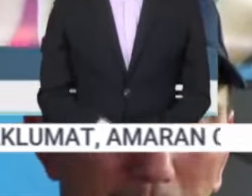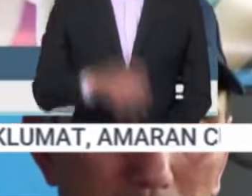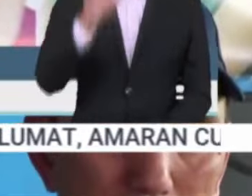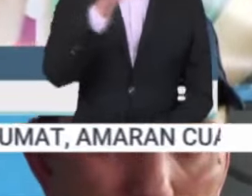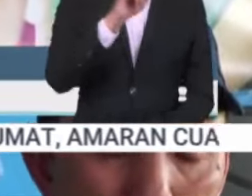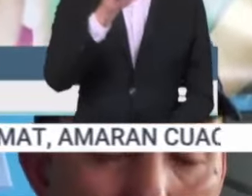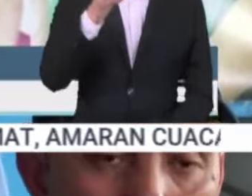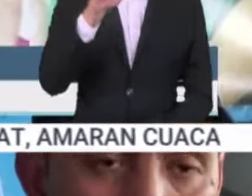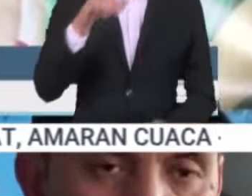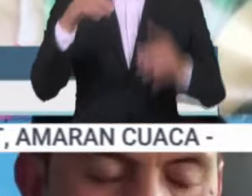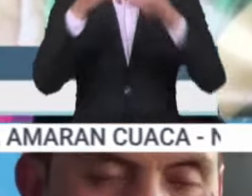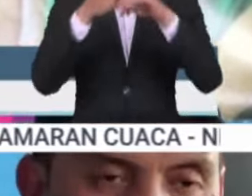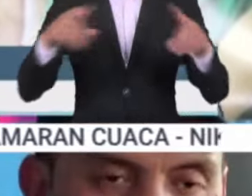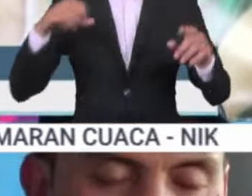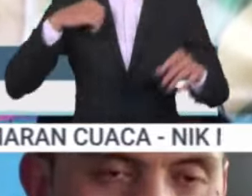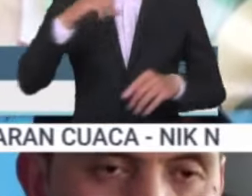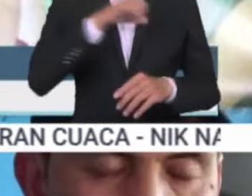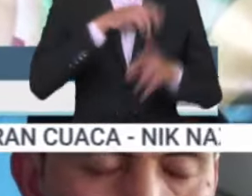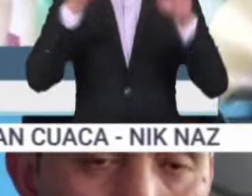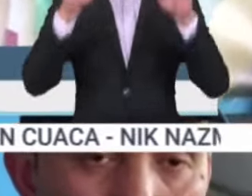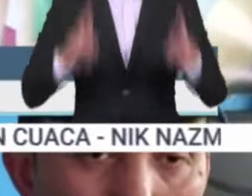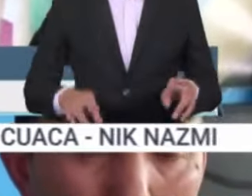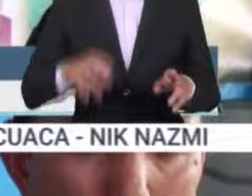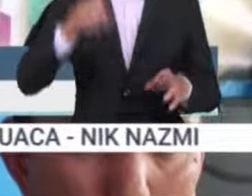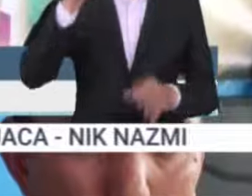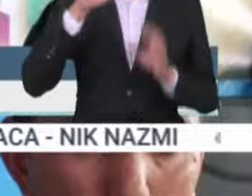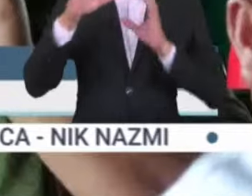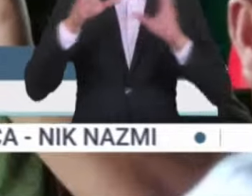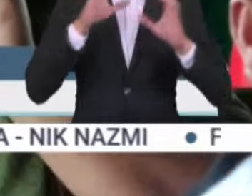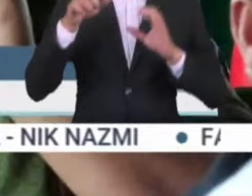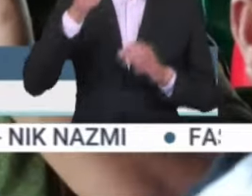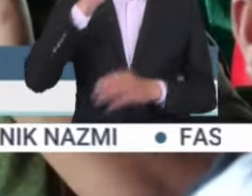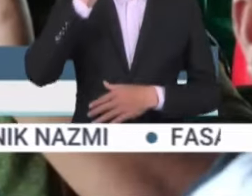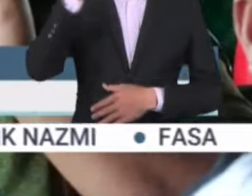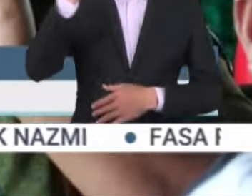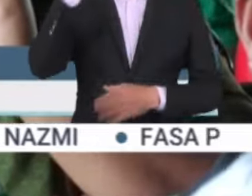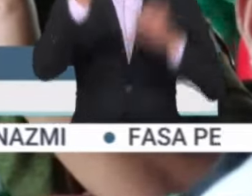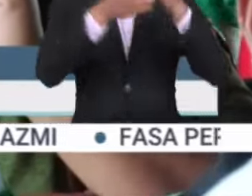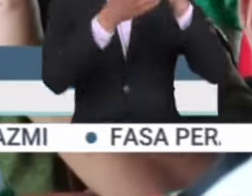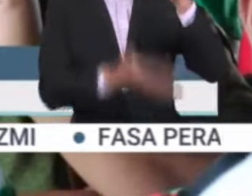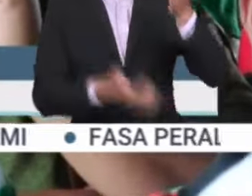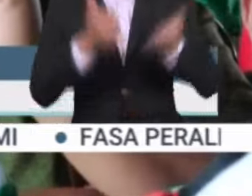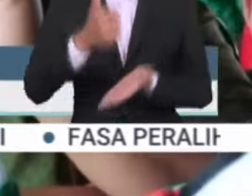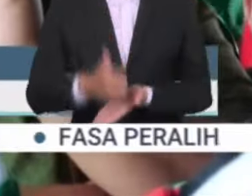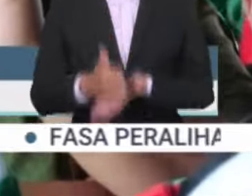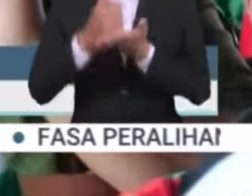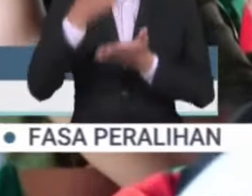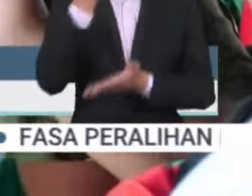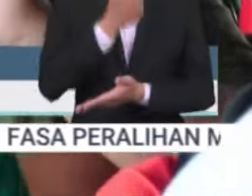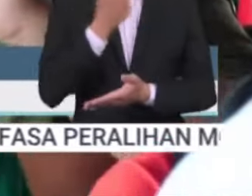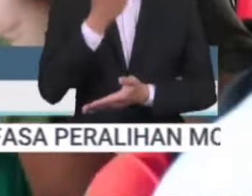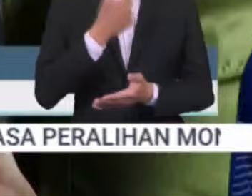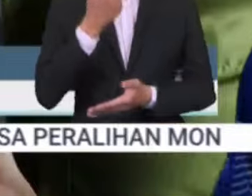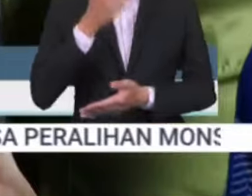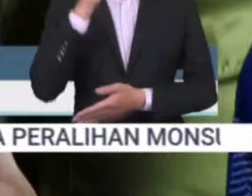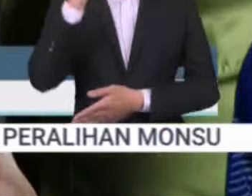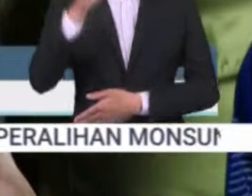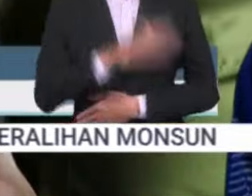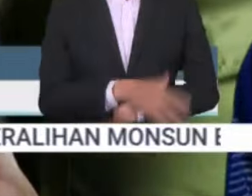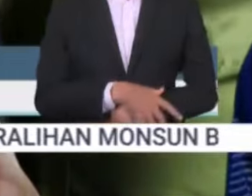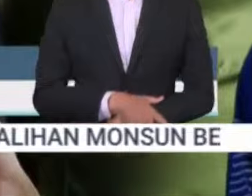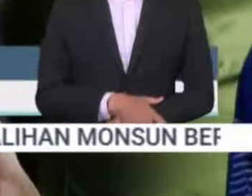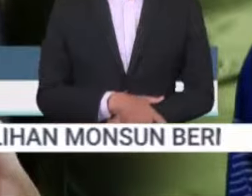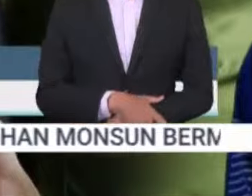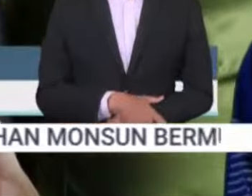Adun Lumadan Datuk Ruslan Muharram berkata tabung berkenaan akan menjadi sumber dana awal bagi membantu mereka yang memerlukan.